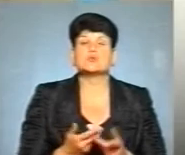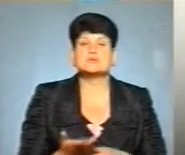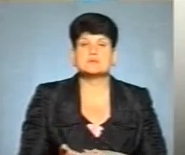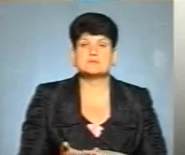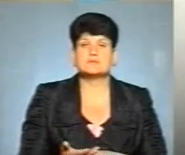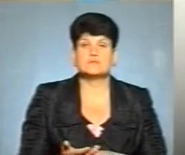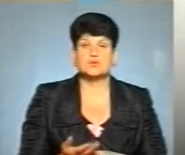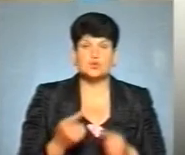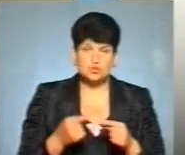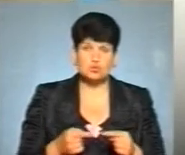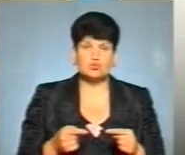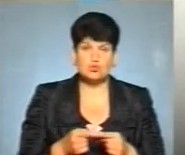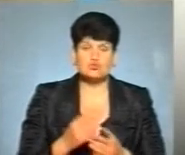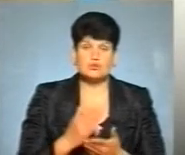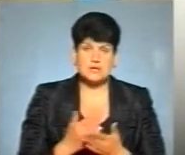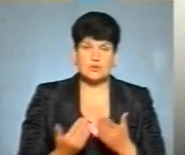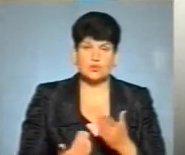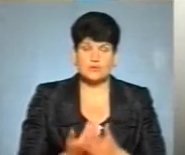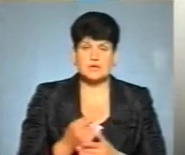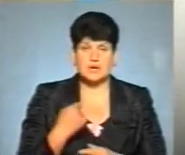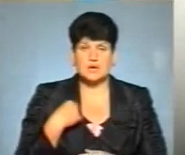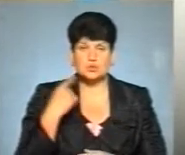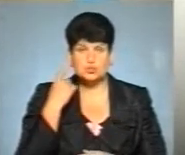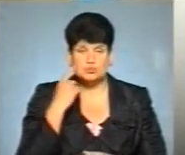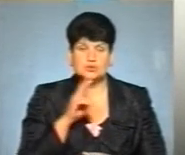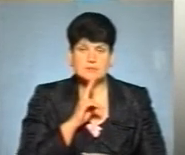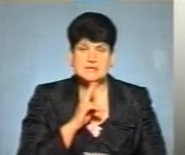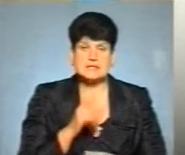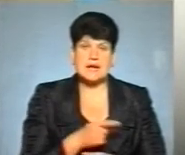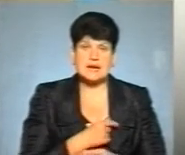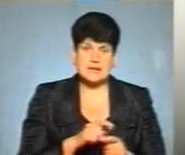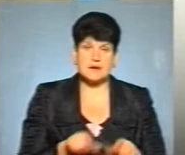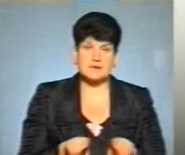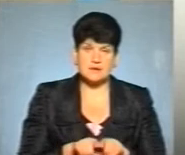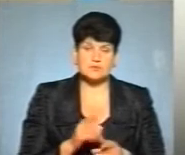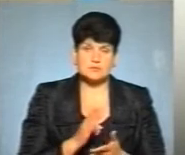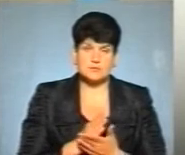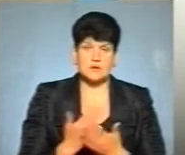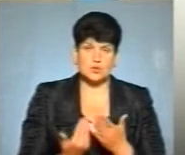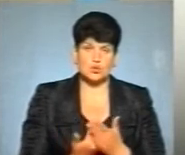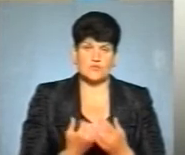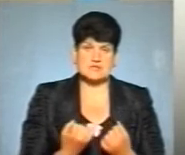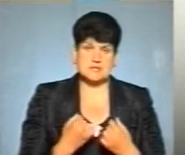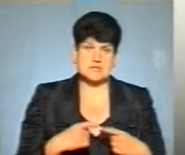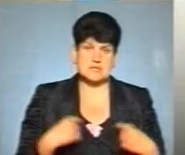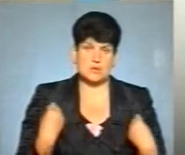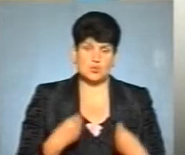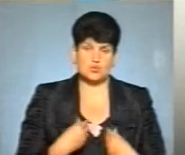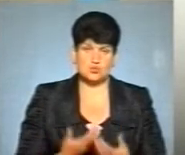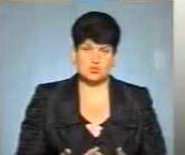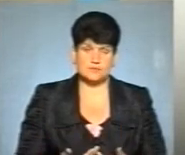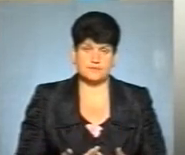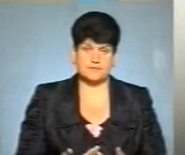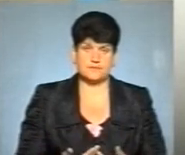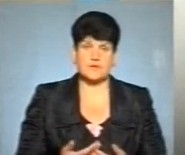Ну, точно є нові. Я думаю, що Кременецька лікарня не є виключенням того, що в них є нові захисні костюми. Ну, в крайньому разі, ми